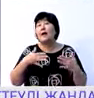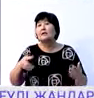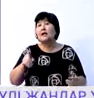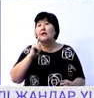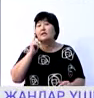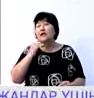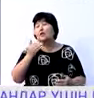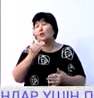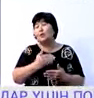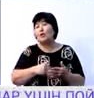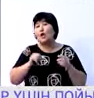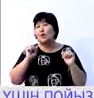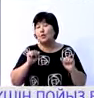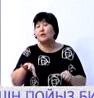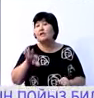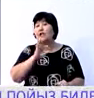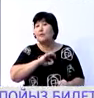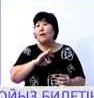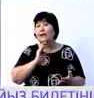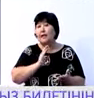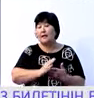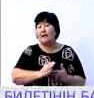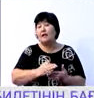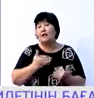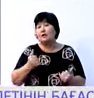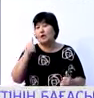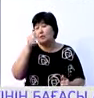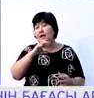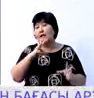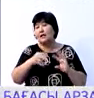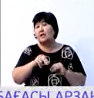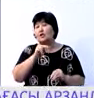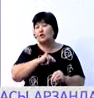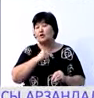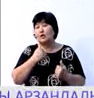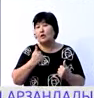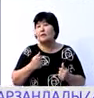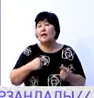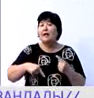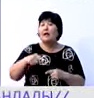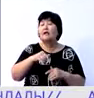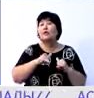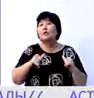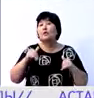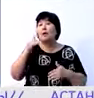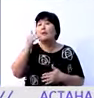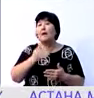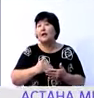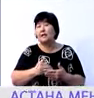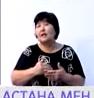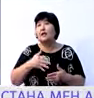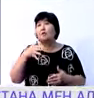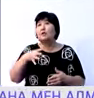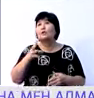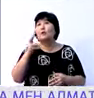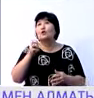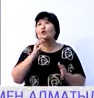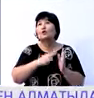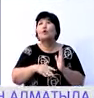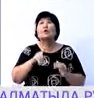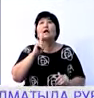осы бағдарламалар мүмкіндіктерін пайдаланған. Үстіміздегі жылы нәтижелі жұмыспен қамту және жаппай кәсіпкерлікті дамыту бағдарламасына 5390